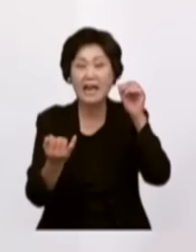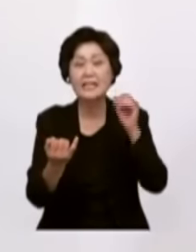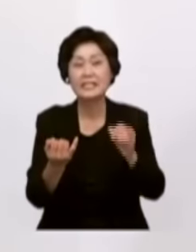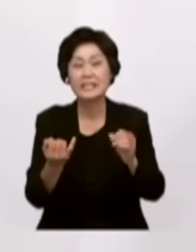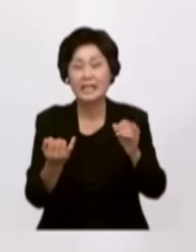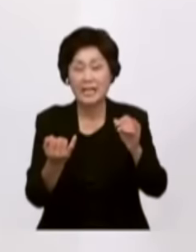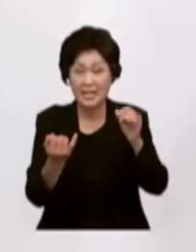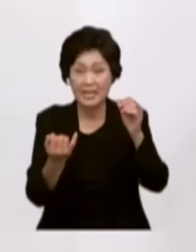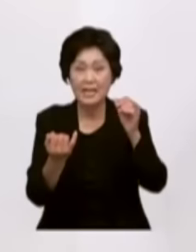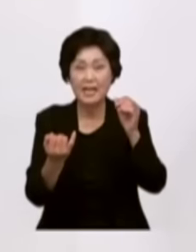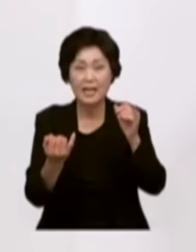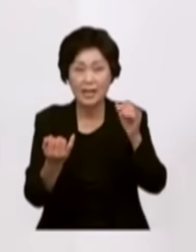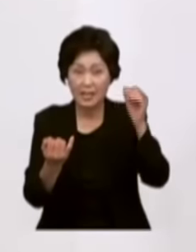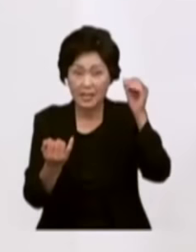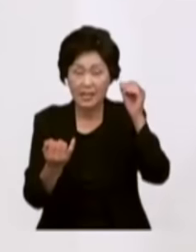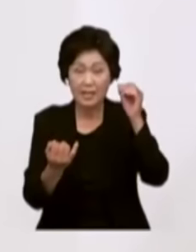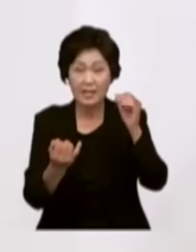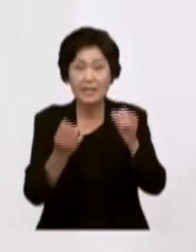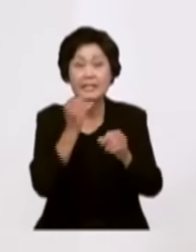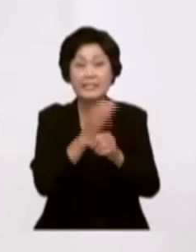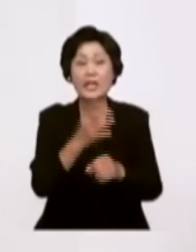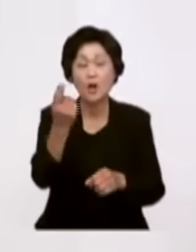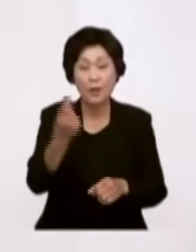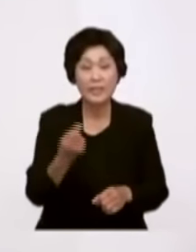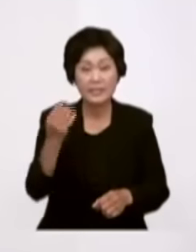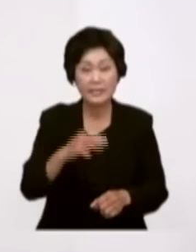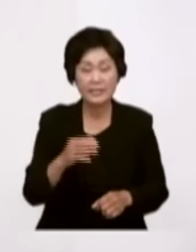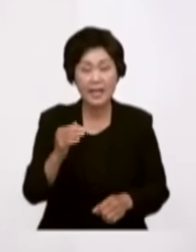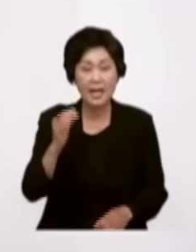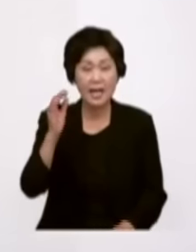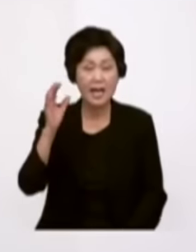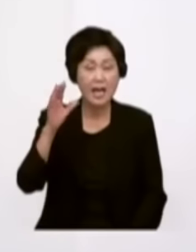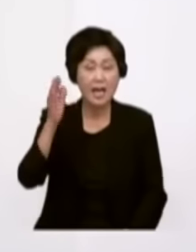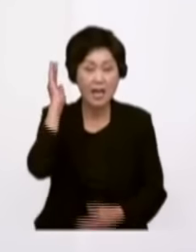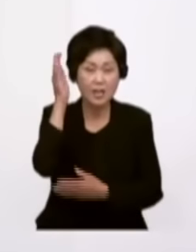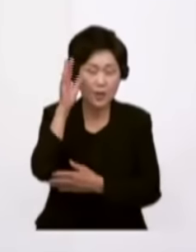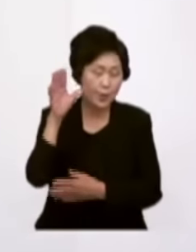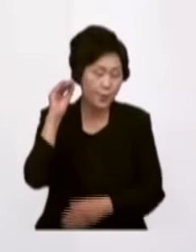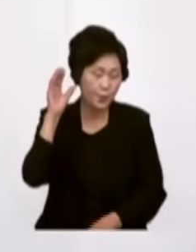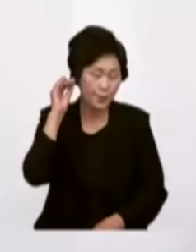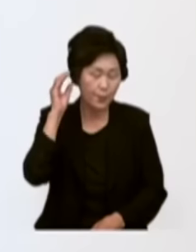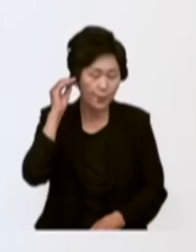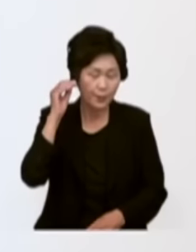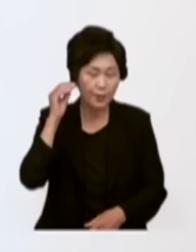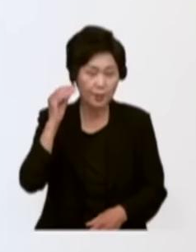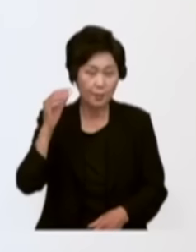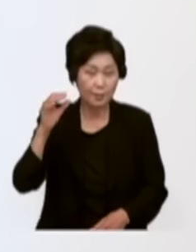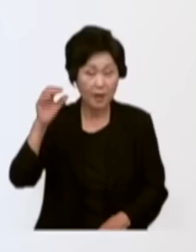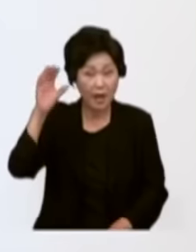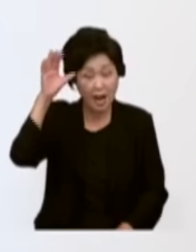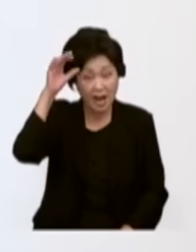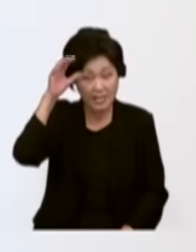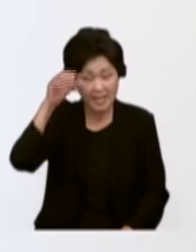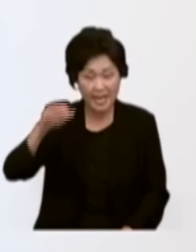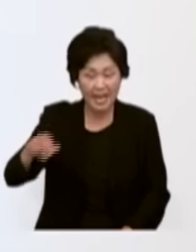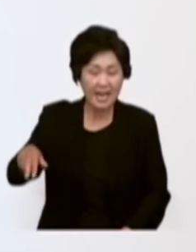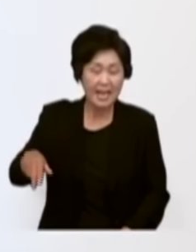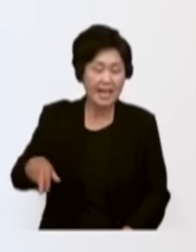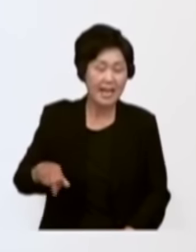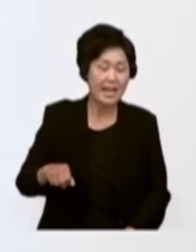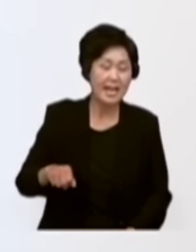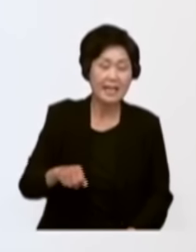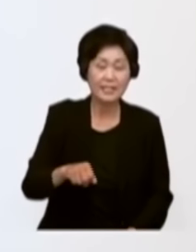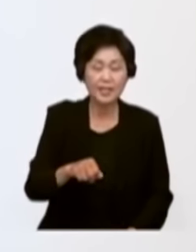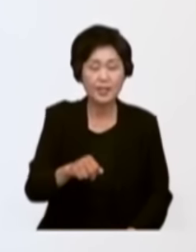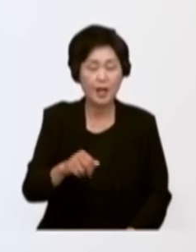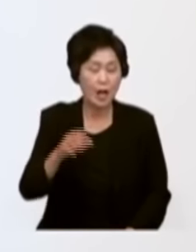그냥 하는 게 이어폰 보고 늘 설교 말씀을 하나를 강아지랑 산책을 하면서 매일 들어요. 근데 설교가 모르겠어요. 우리가 직접